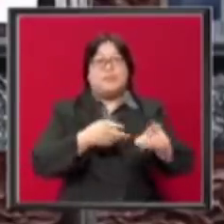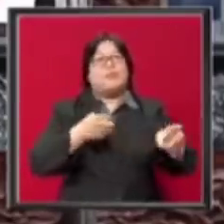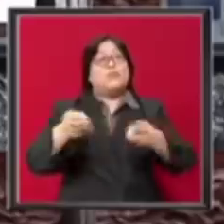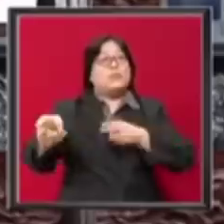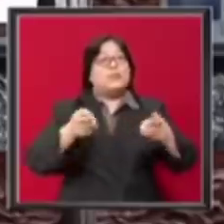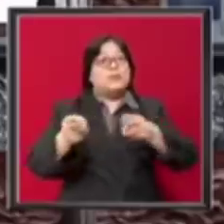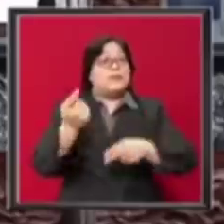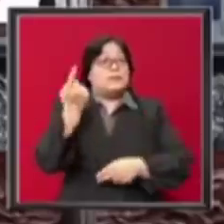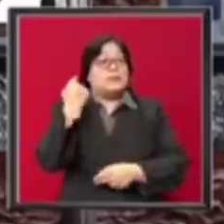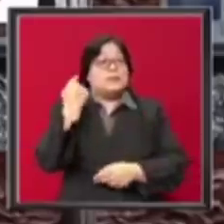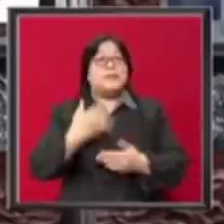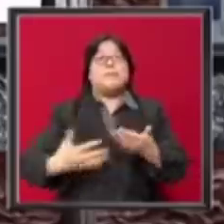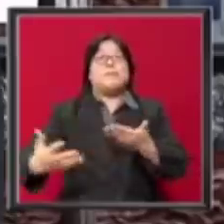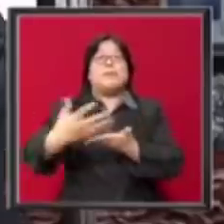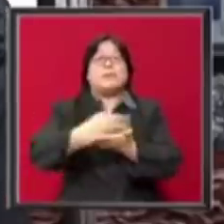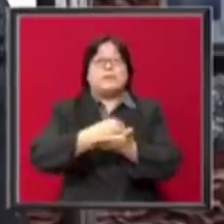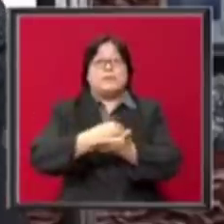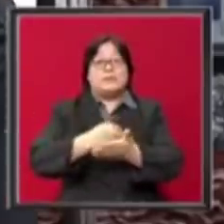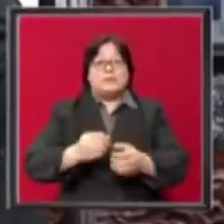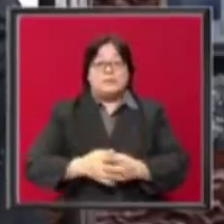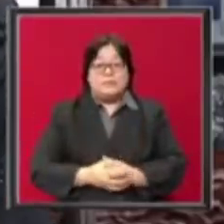usaha yang disebut tadi pendapatan.